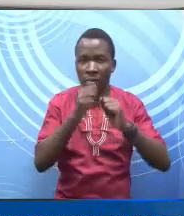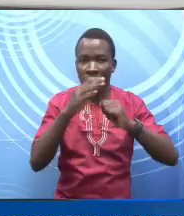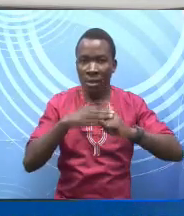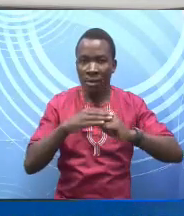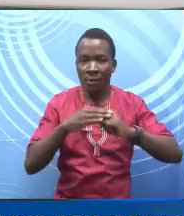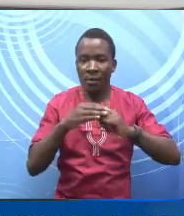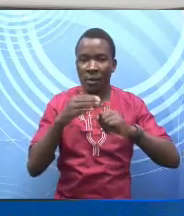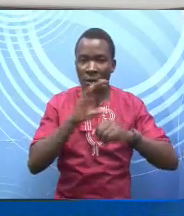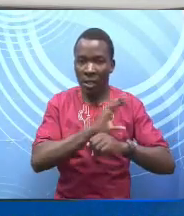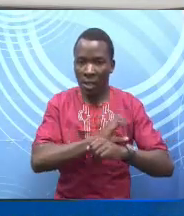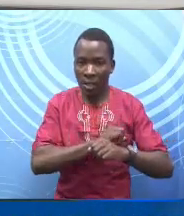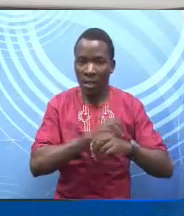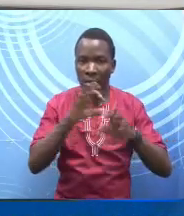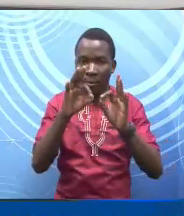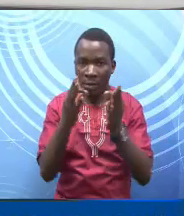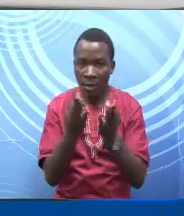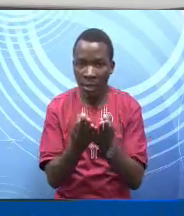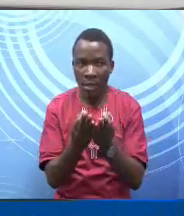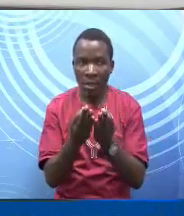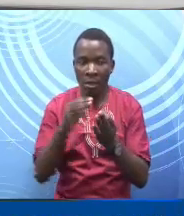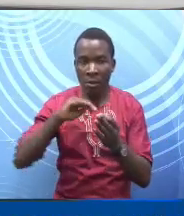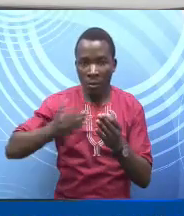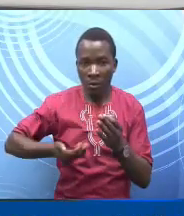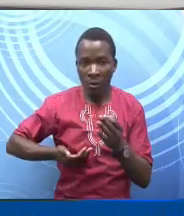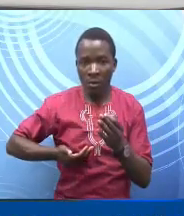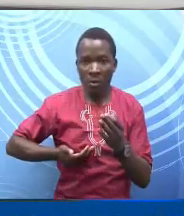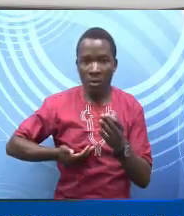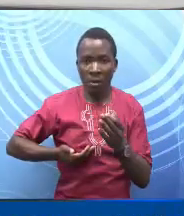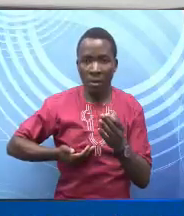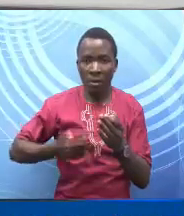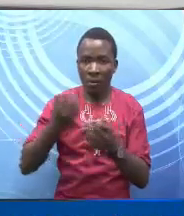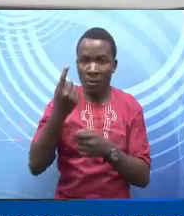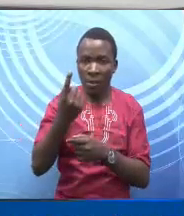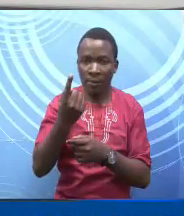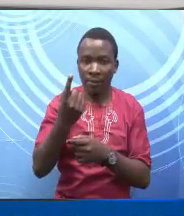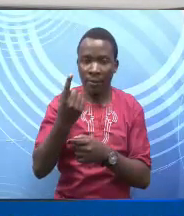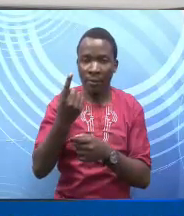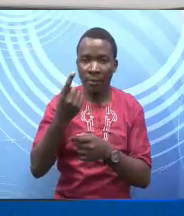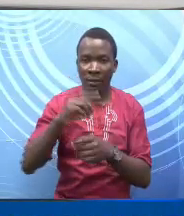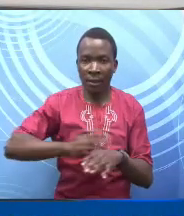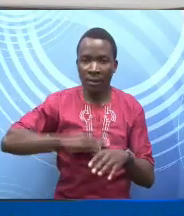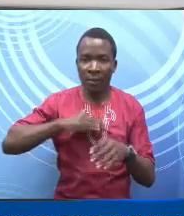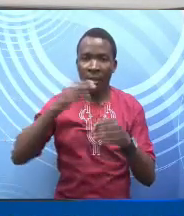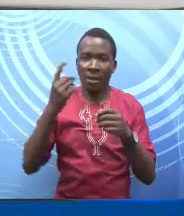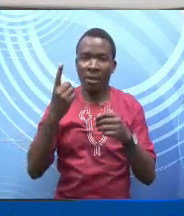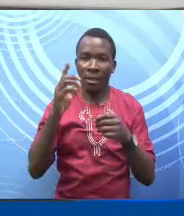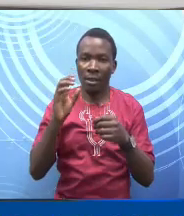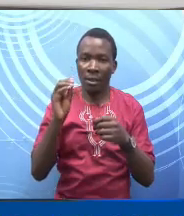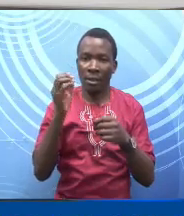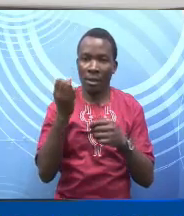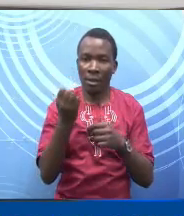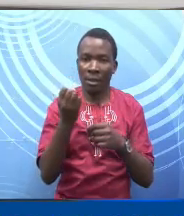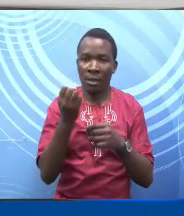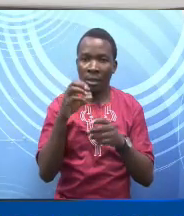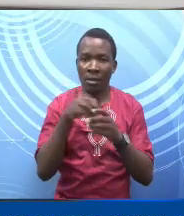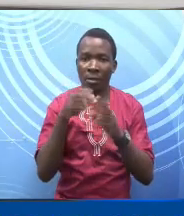COVID-19. Twihanganishije imiryango y'umugore umuryango w'umugore umwe w'imyaka 105